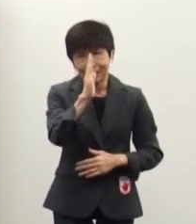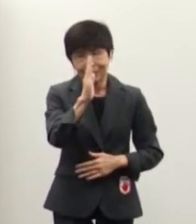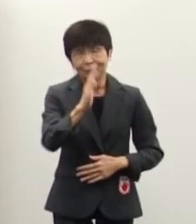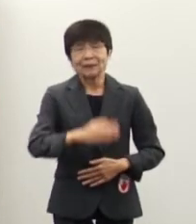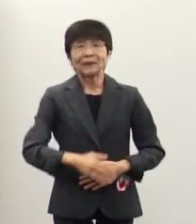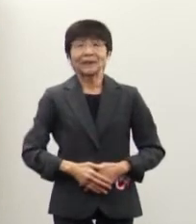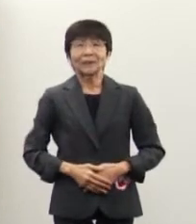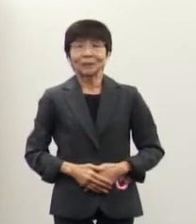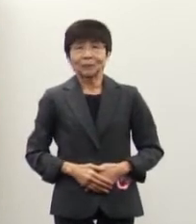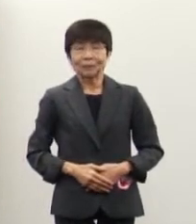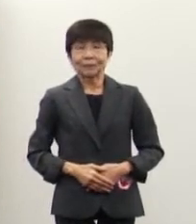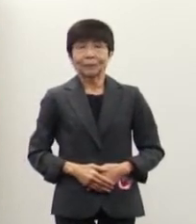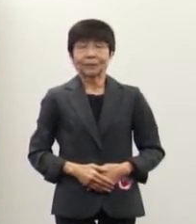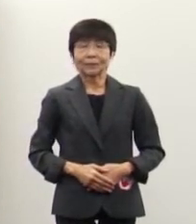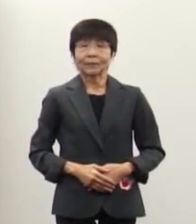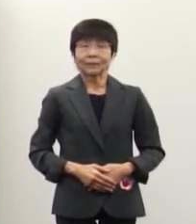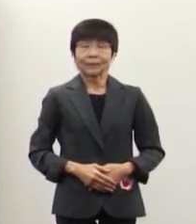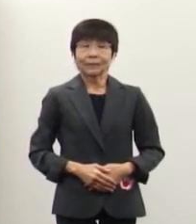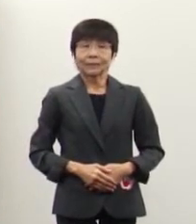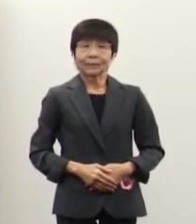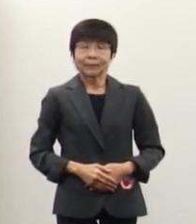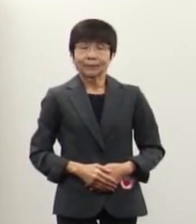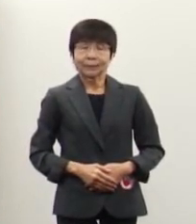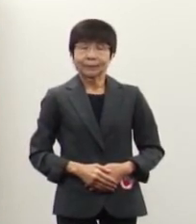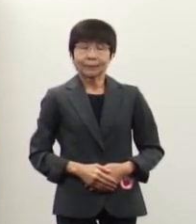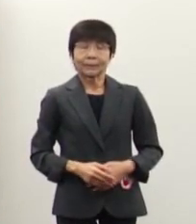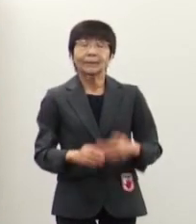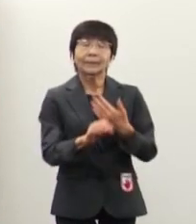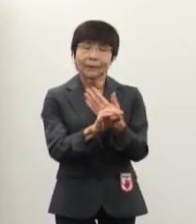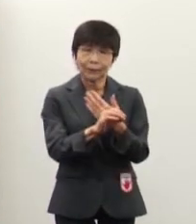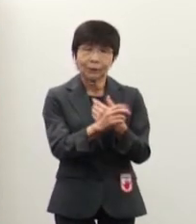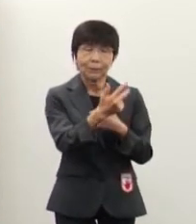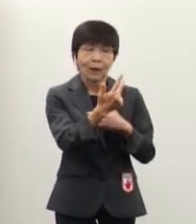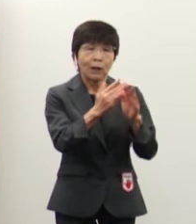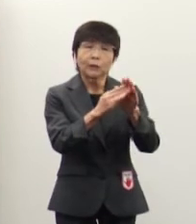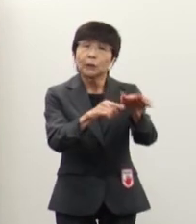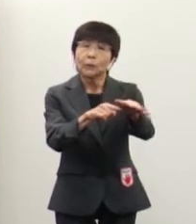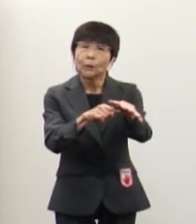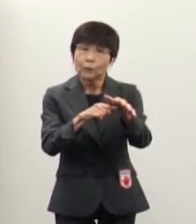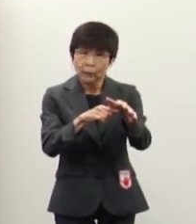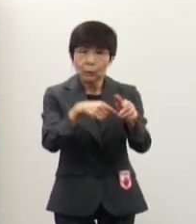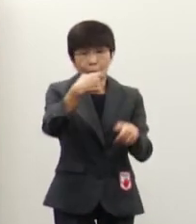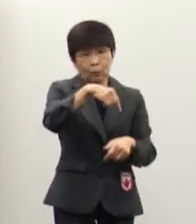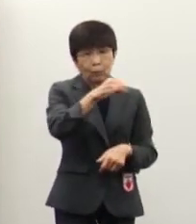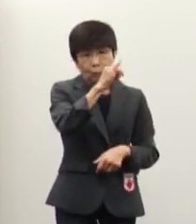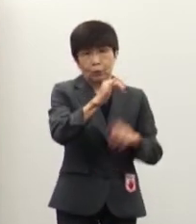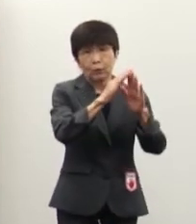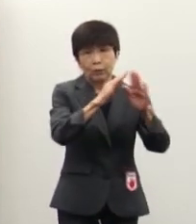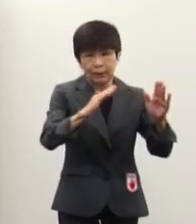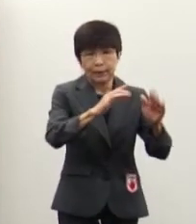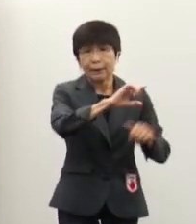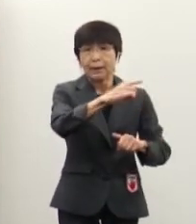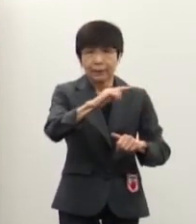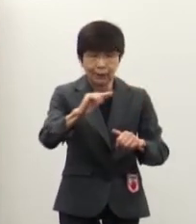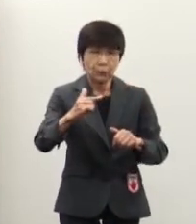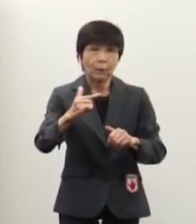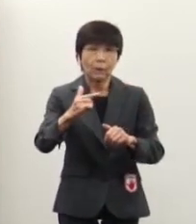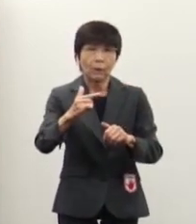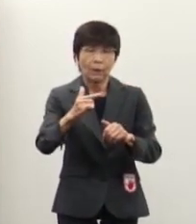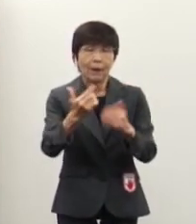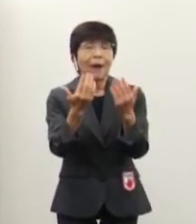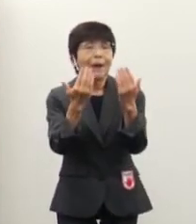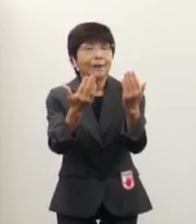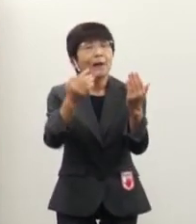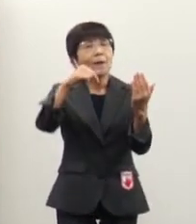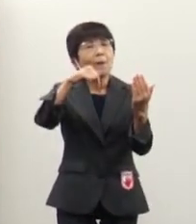なお、合わせまして小学校の設置者の皆様にはこの保護者への説明が小学